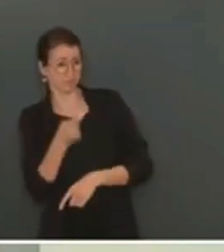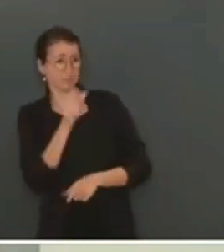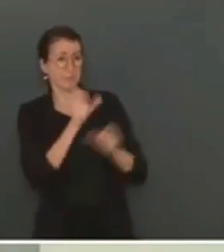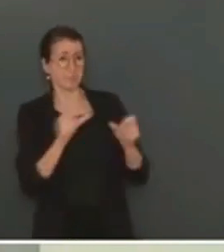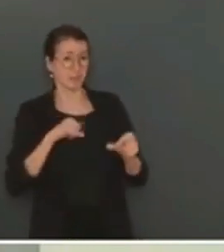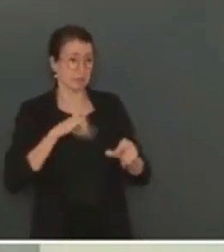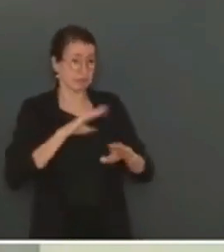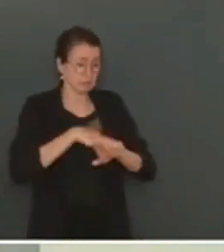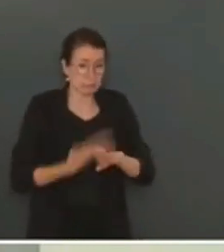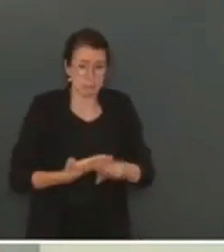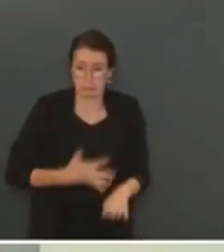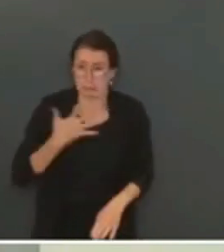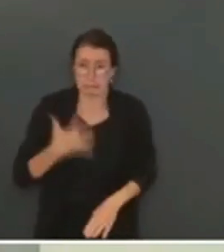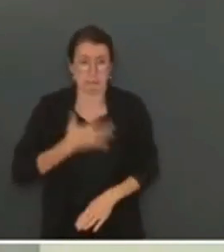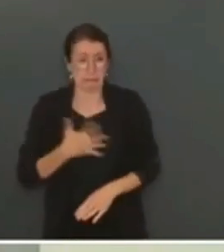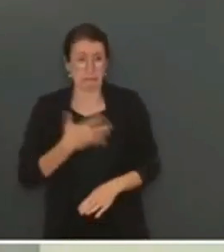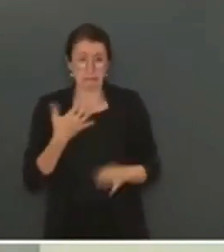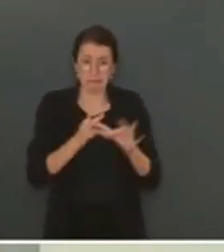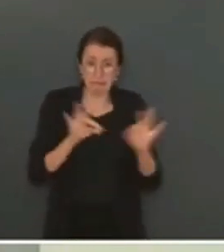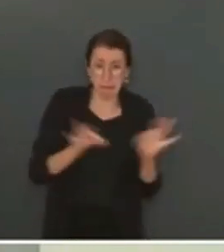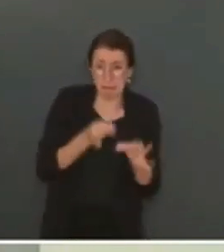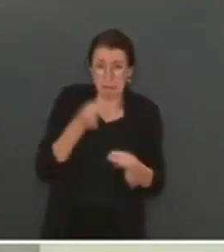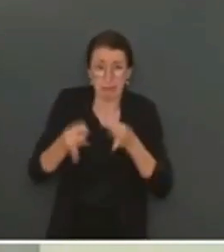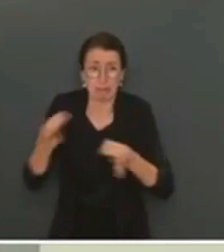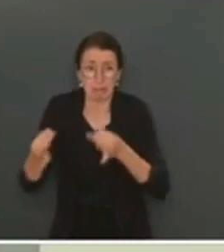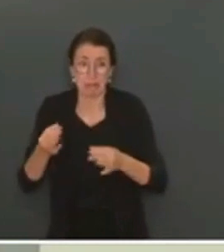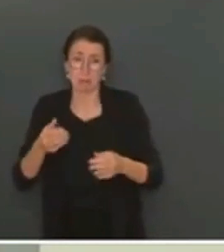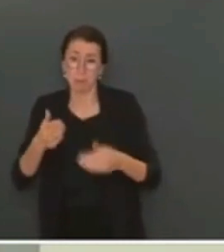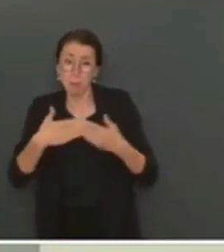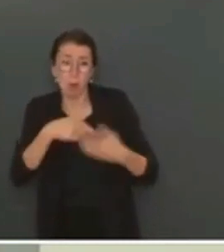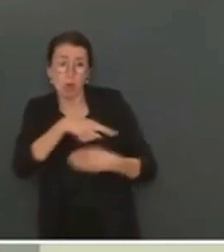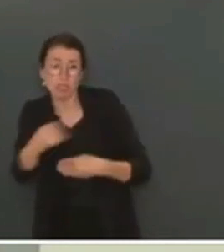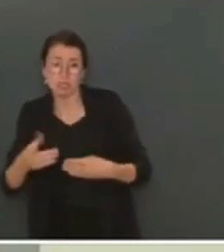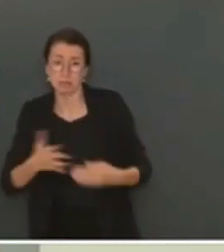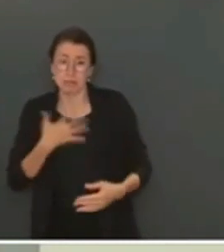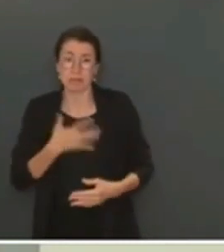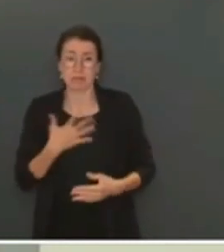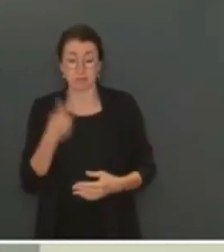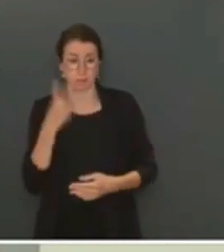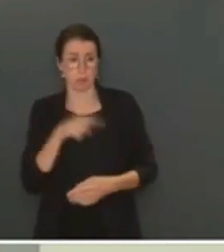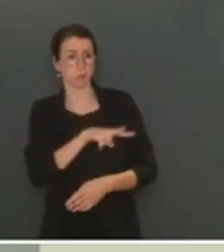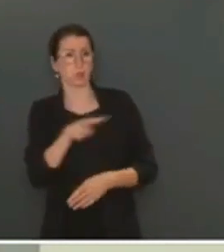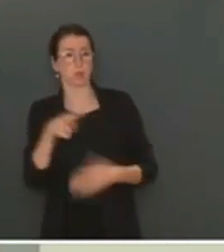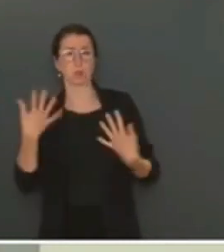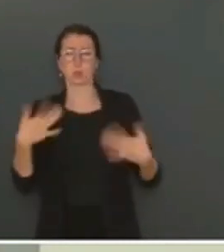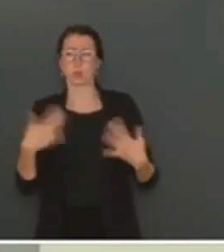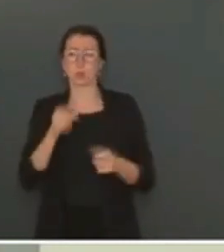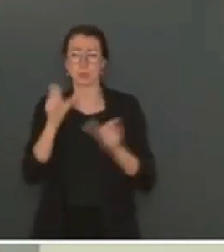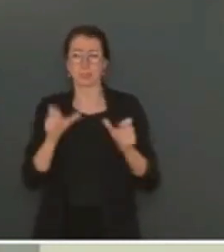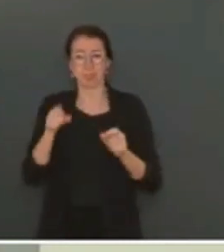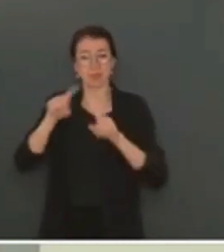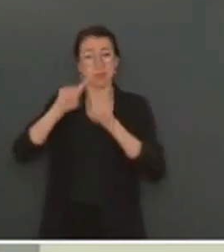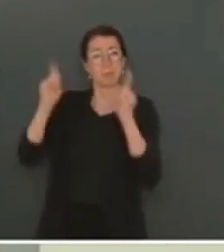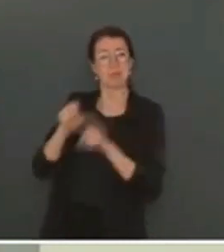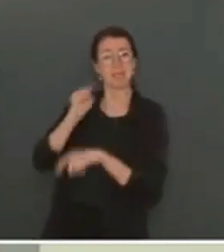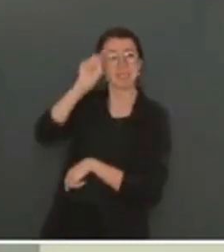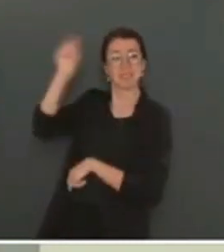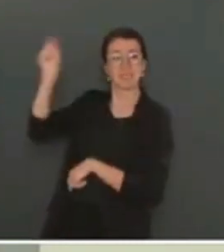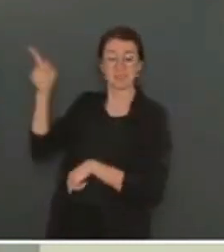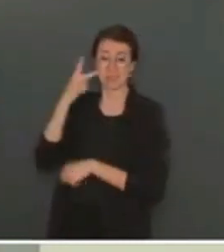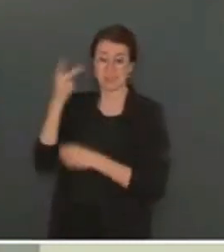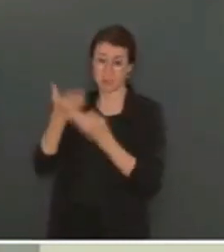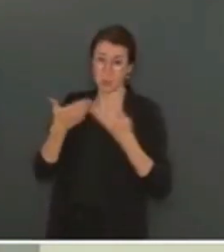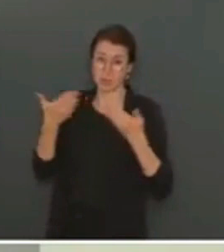Nous voyons aussi ce qui se passe dans le reste du monde. Toutes ces observations, ces ressentis, ces frustrations, non seulement nous les